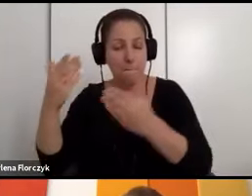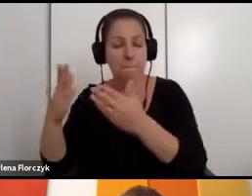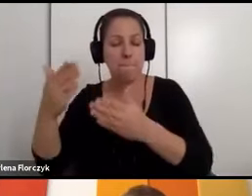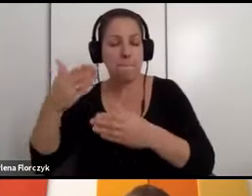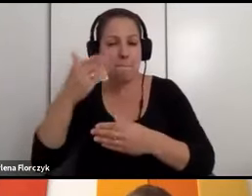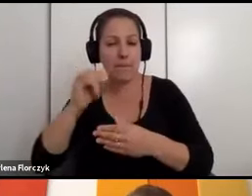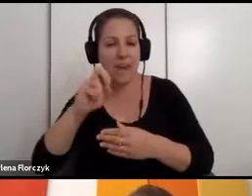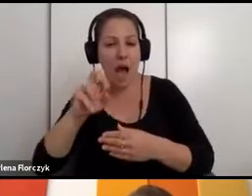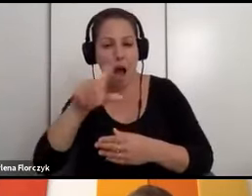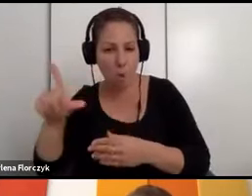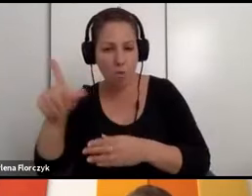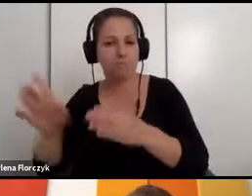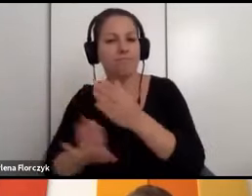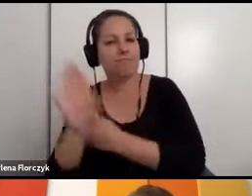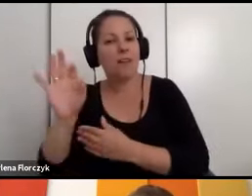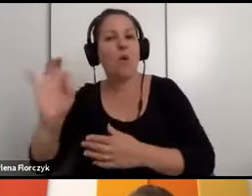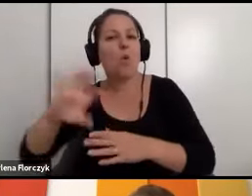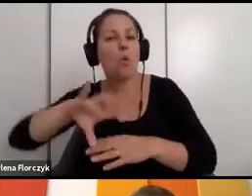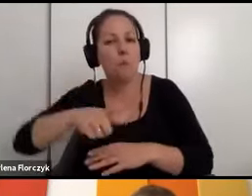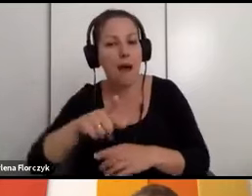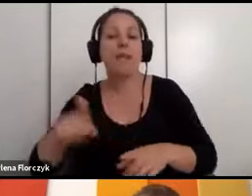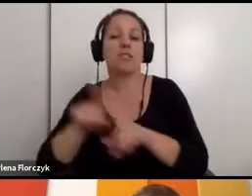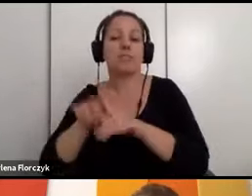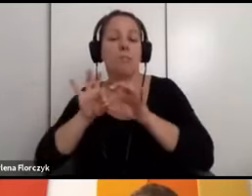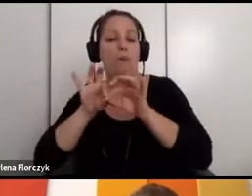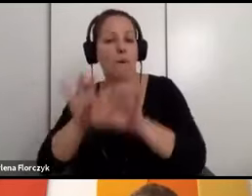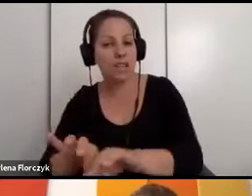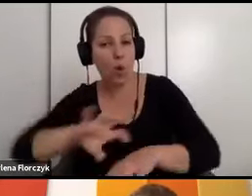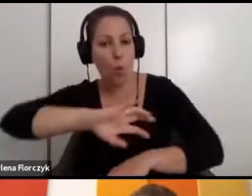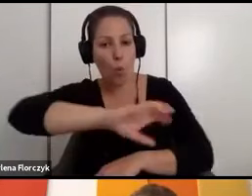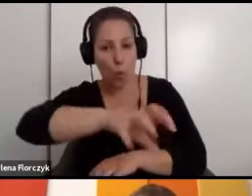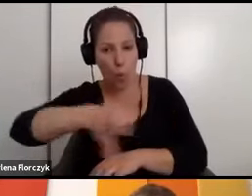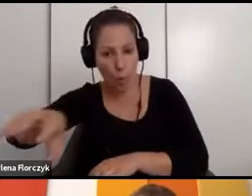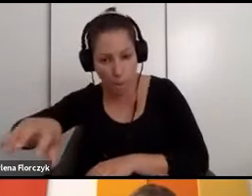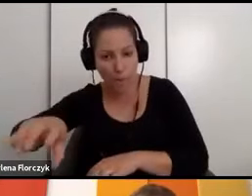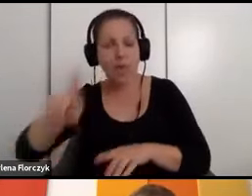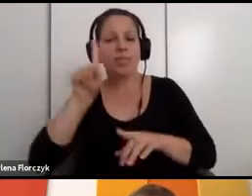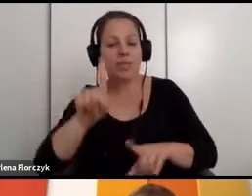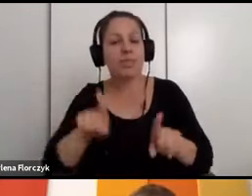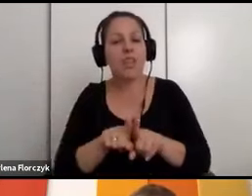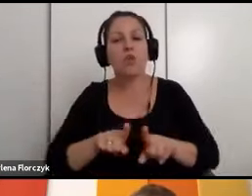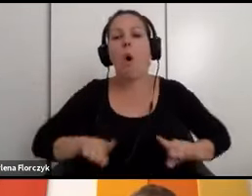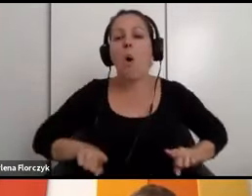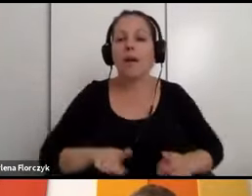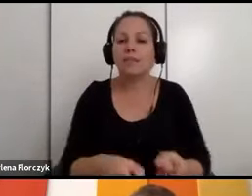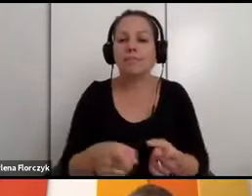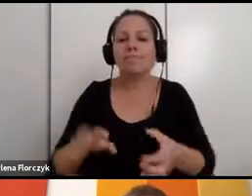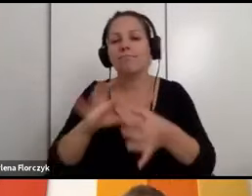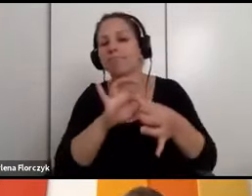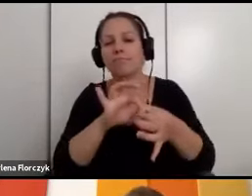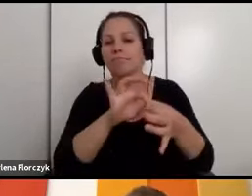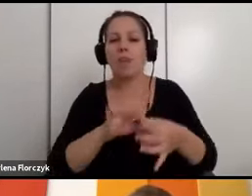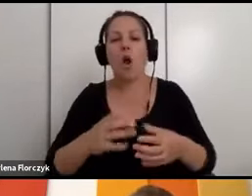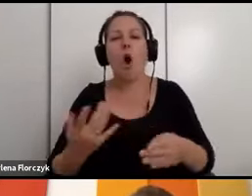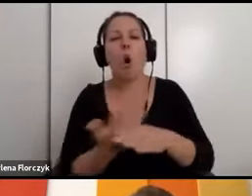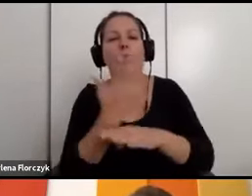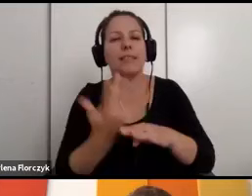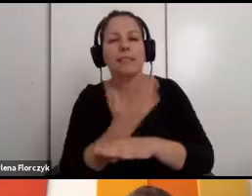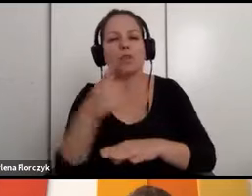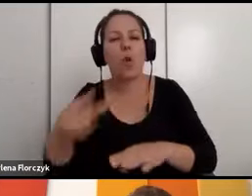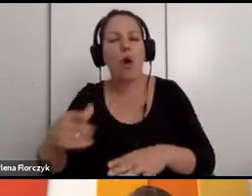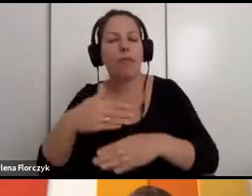grupie, ale zajmuje się zarówno prowadzeniem grup, jak i organizacją związaną z Ogniskiem Teatralnym